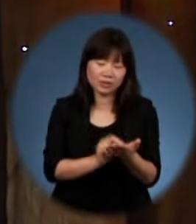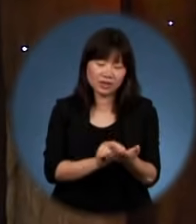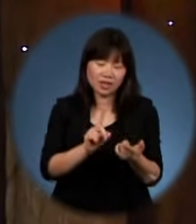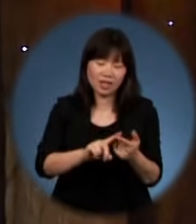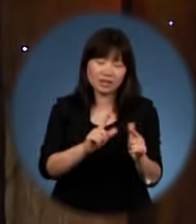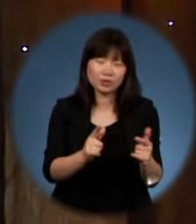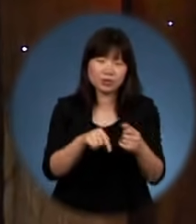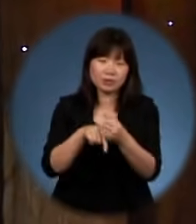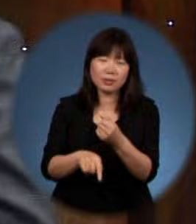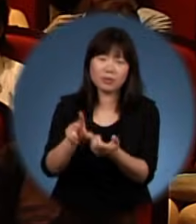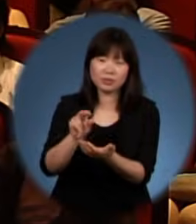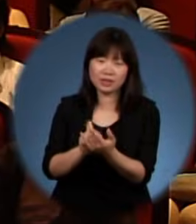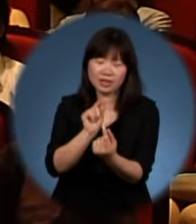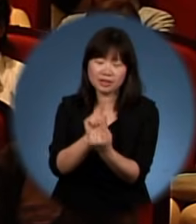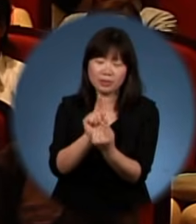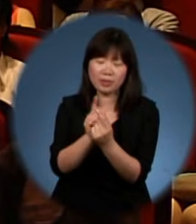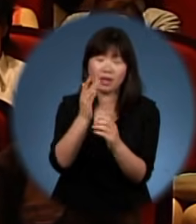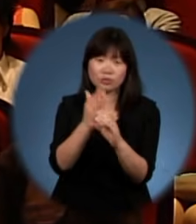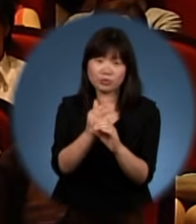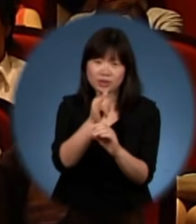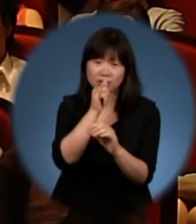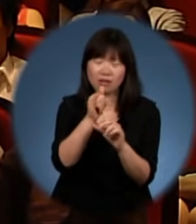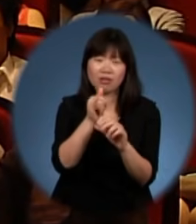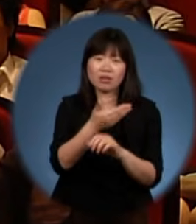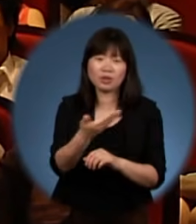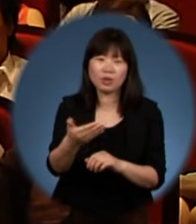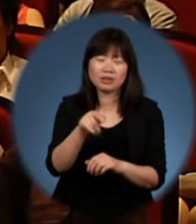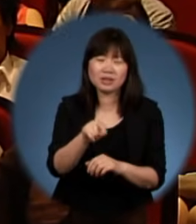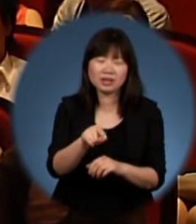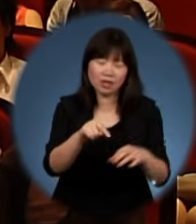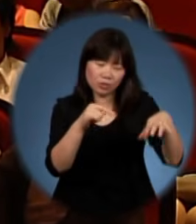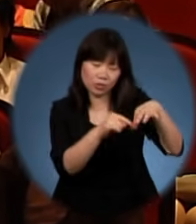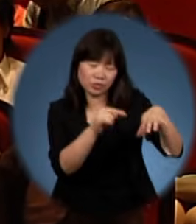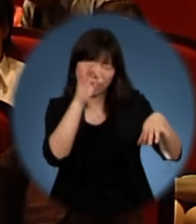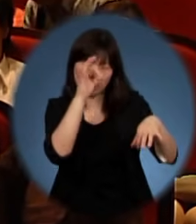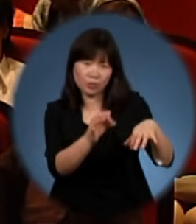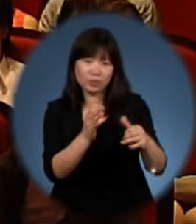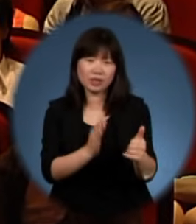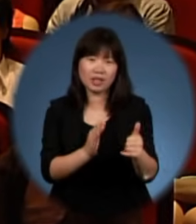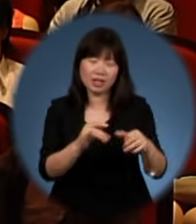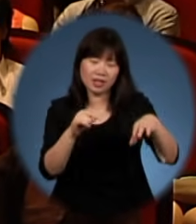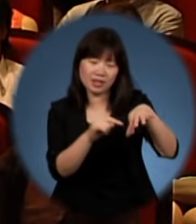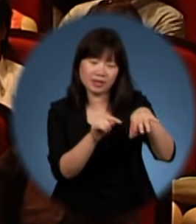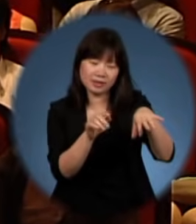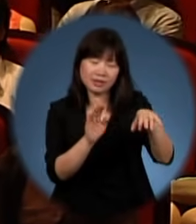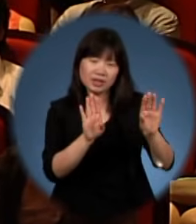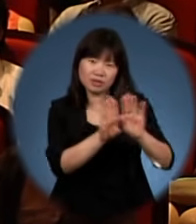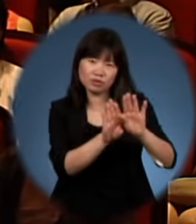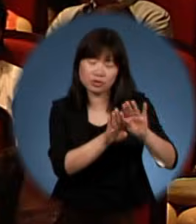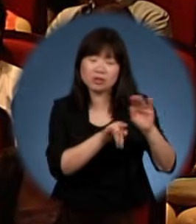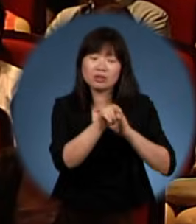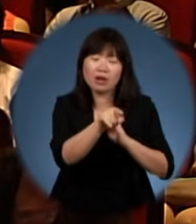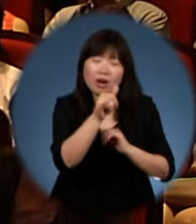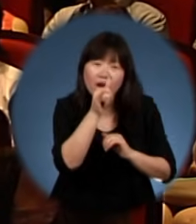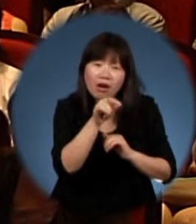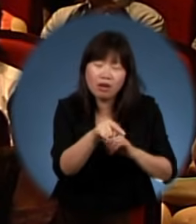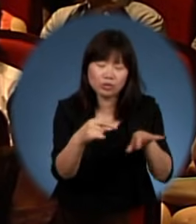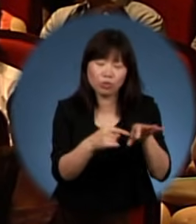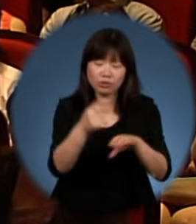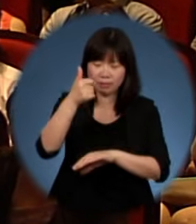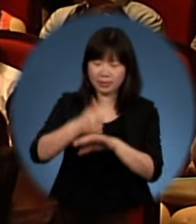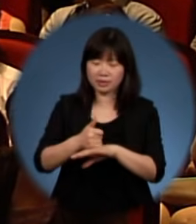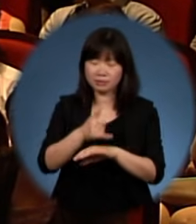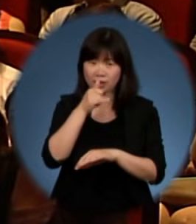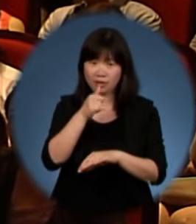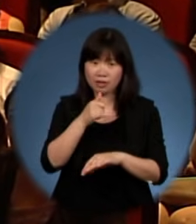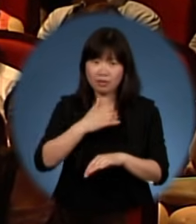심오한 문제를 다루고 있습니다 자 여러분 얘기가 동굴이 라고 봅시다 입구를 즉 이에요 읽고는 적입니다 이렇게 동굴의 끝이에요